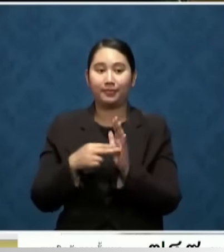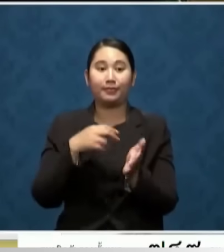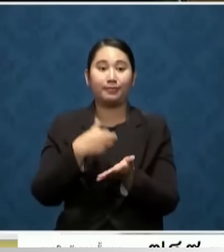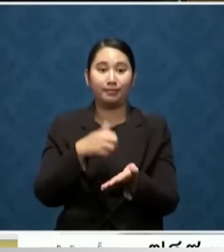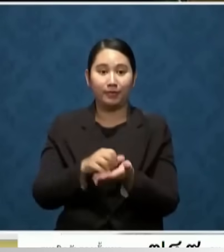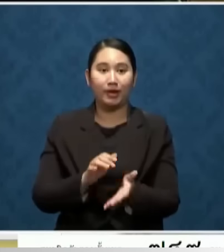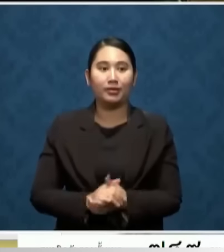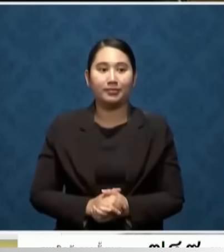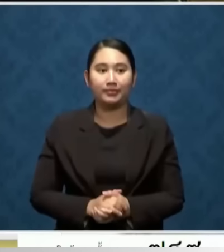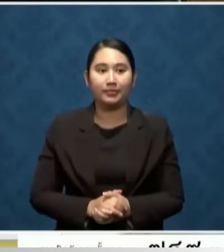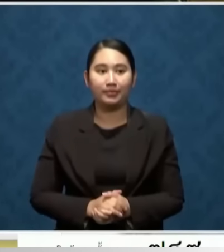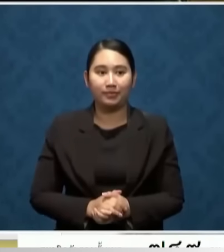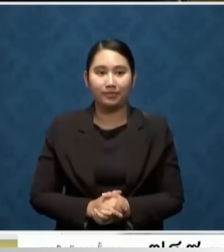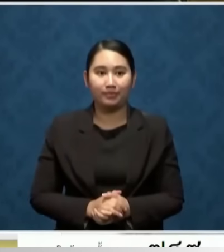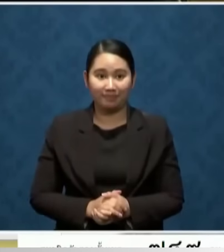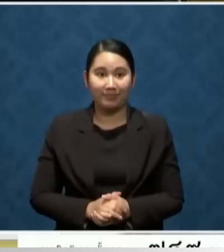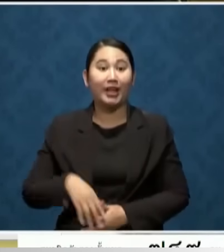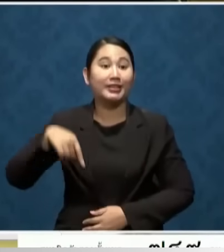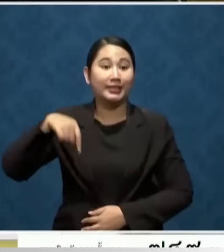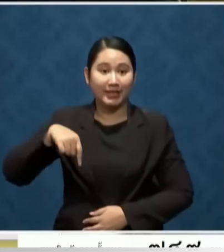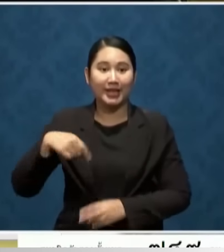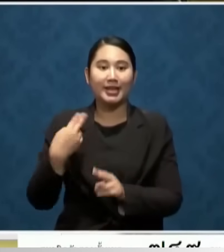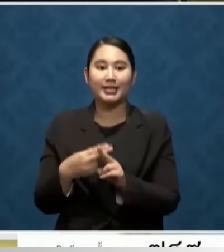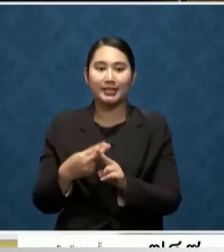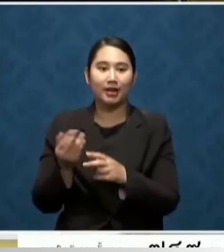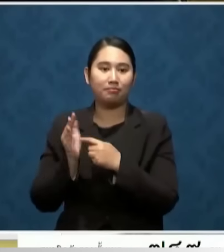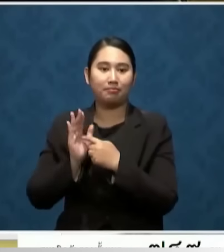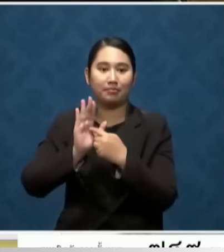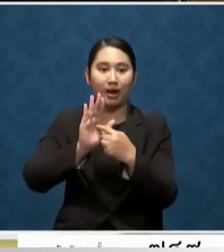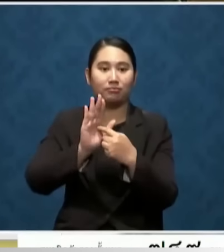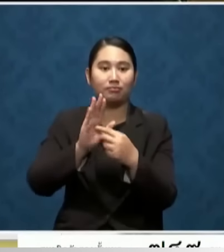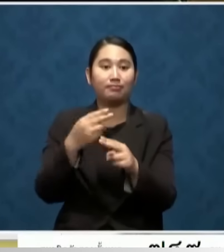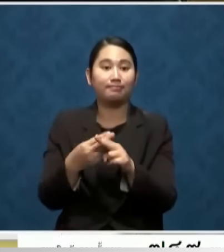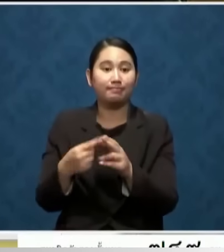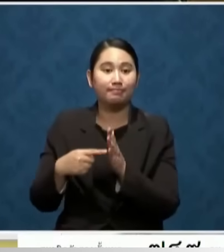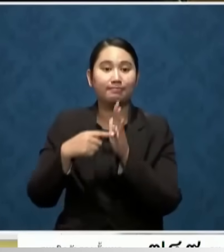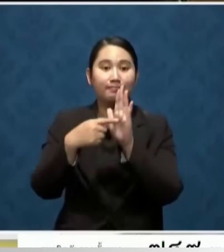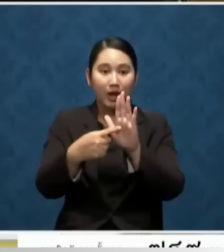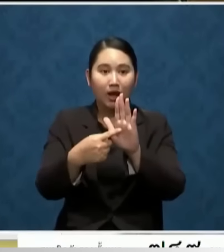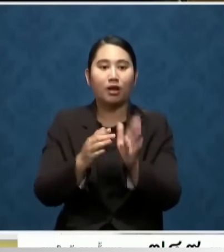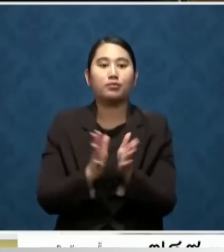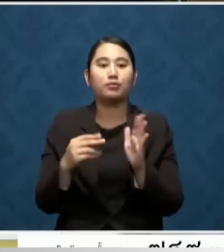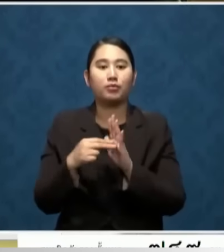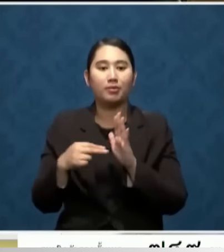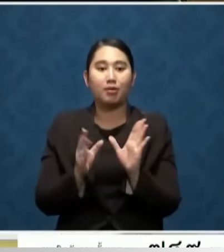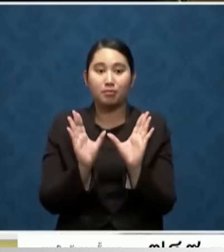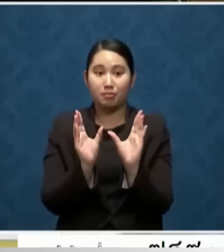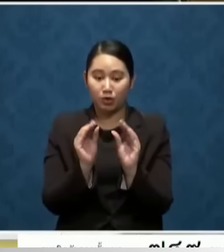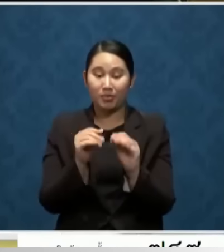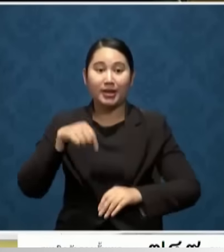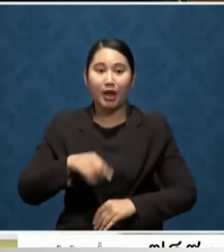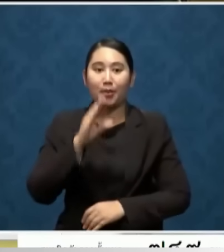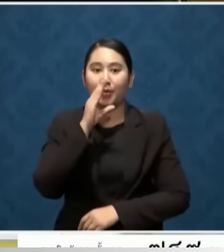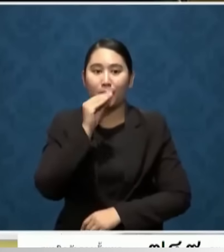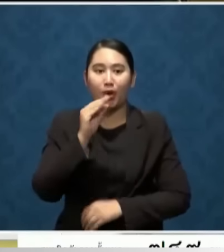ชิกสภาได้เสนอชื่อบุคคลดังกล่าวนี้และผมต้องนำเรื่องนี้มาพูดในที่ประชุมก็เพื่อชี้เ